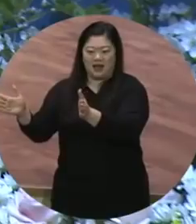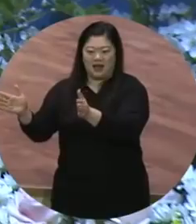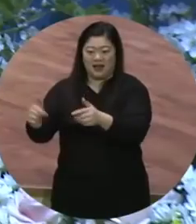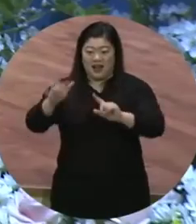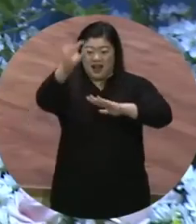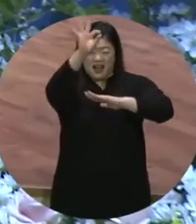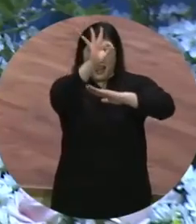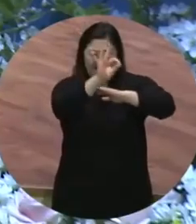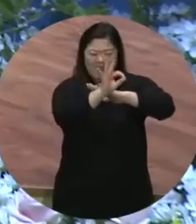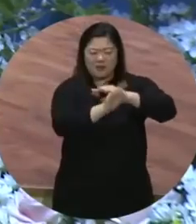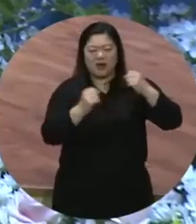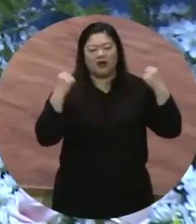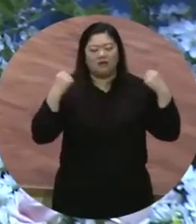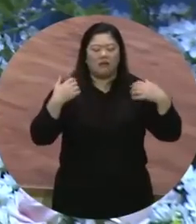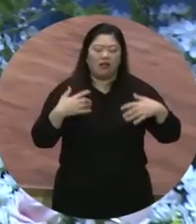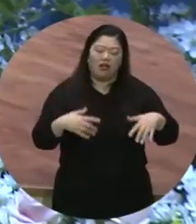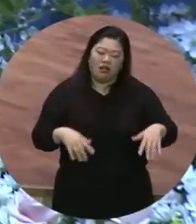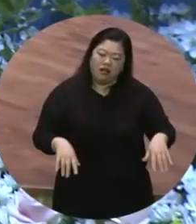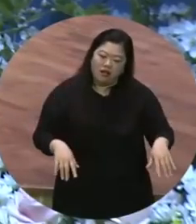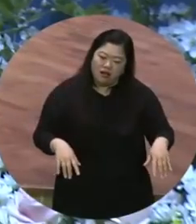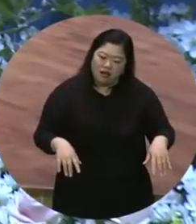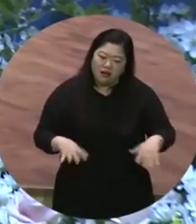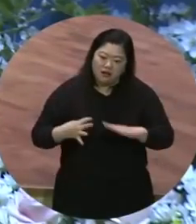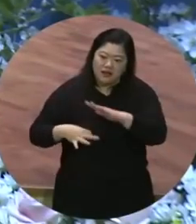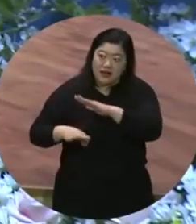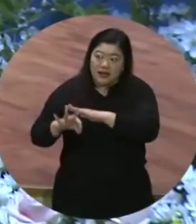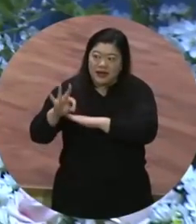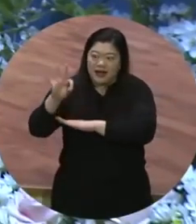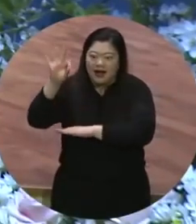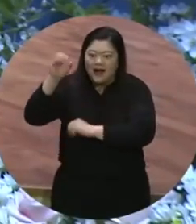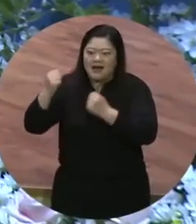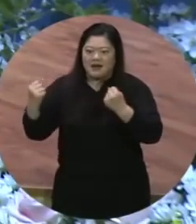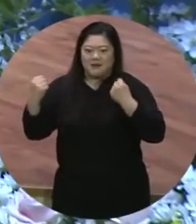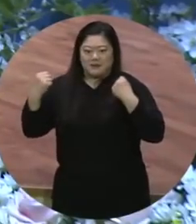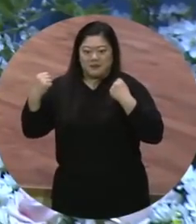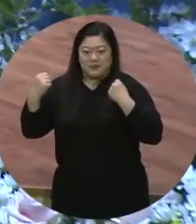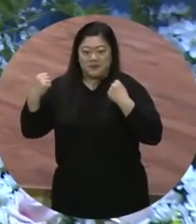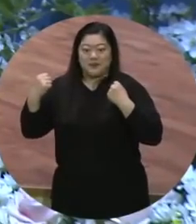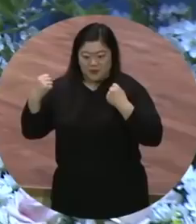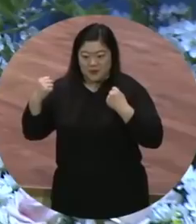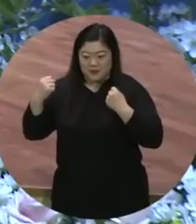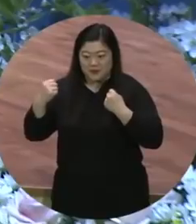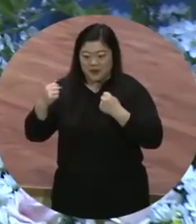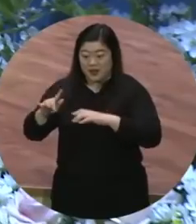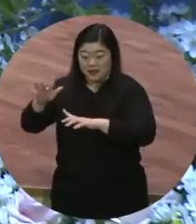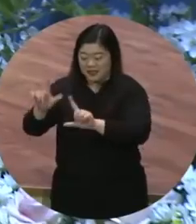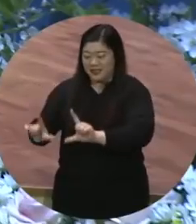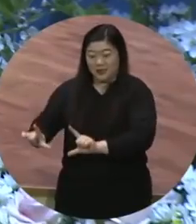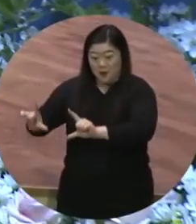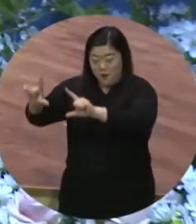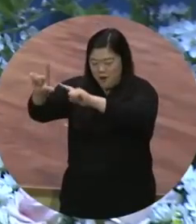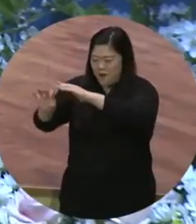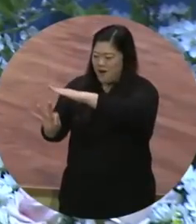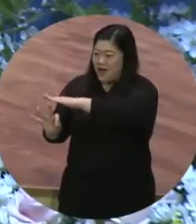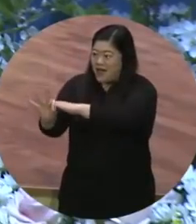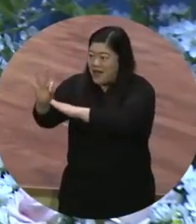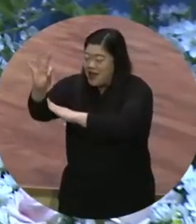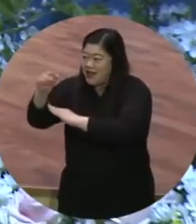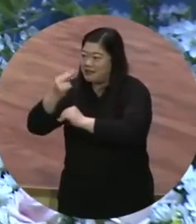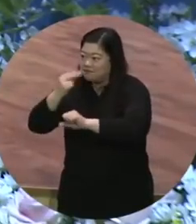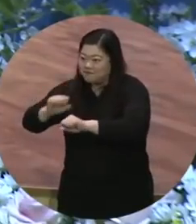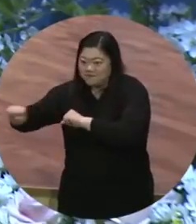다시 말하면 생명, 생명의 자리다. 동쪽에서부터 해가 뜨면서 생명이